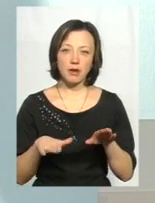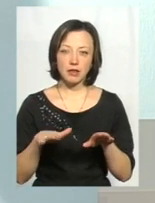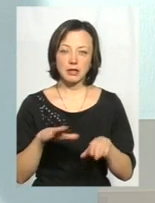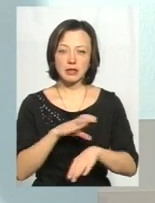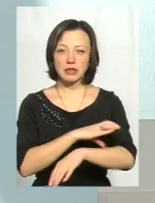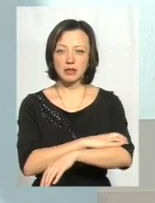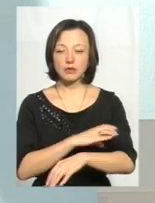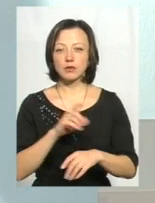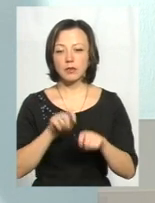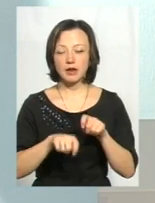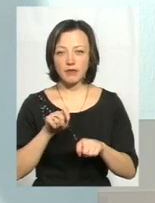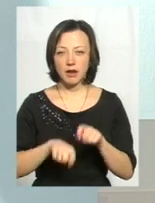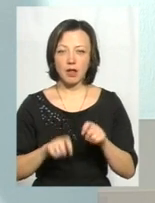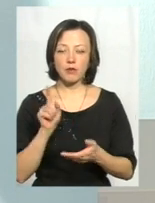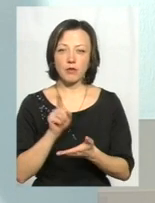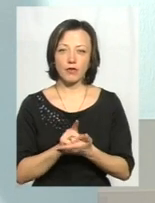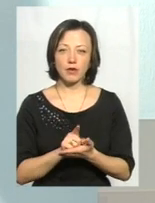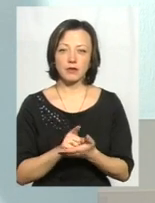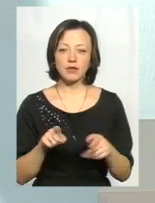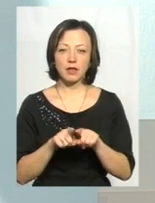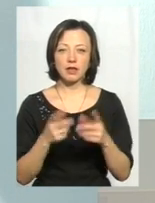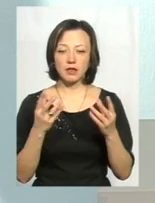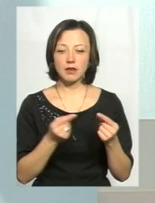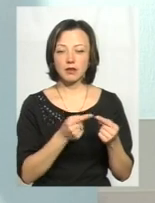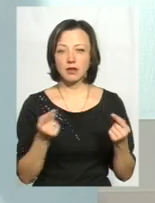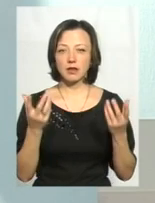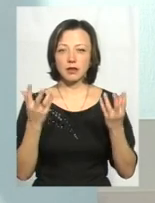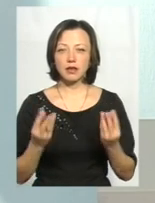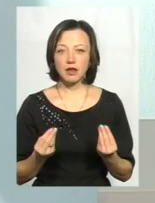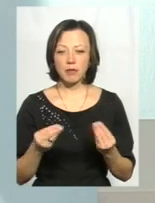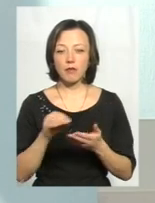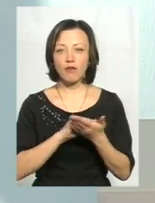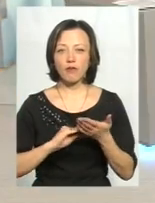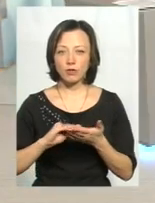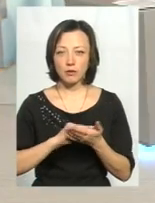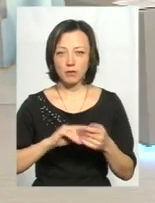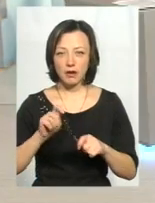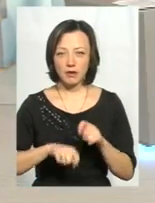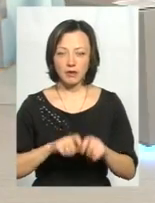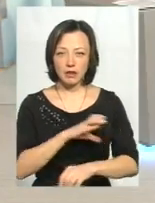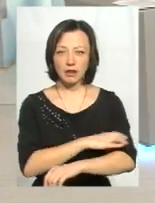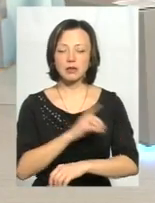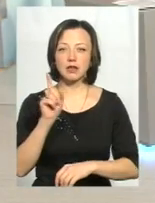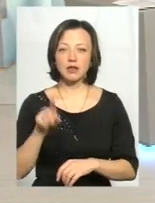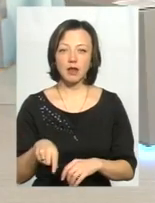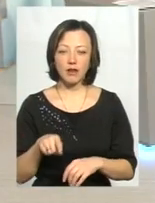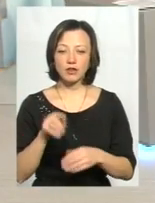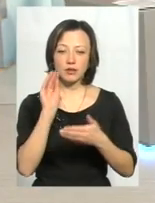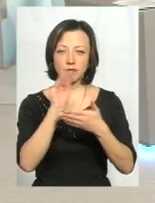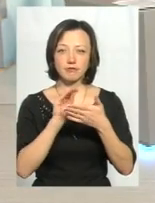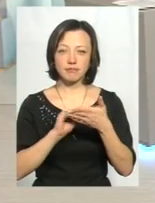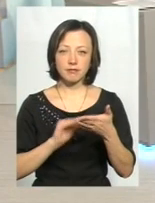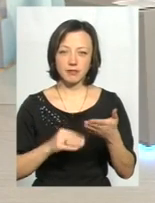тиску, слідкували за своїм тиском. Вони повинні в такі дні протягом дня декілька разів переміряти свій тиск. Вони повинні навіть вести